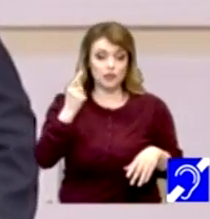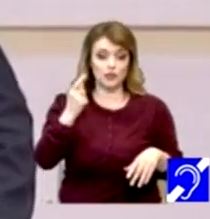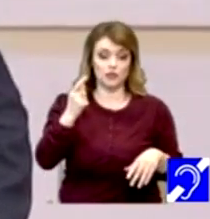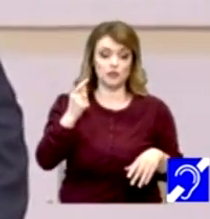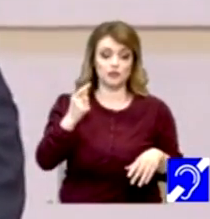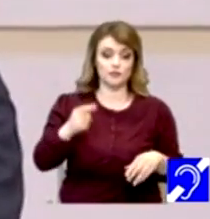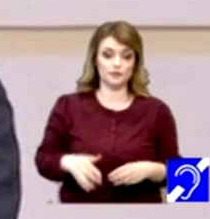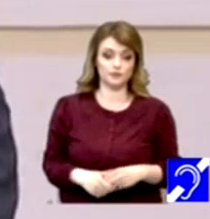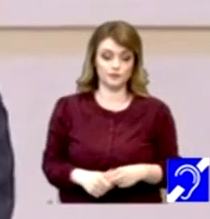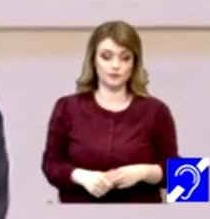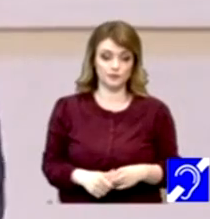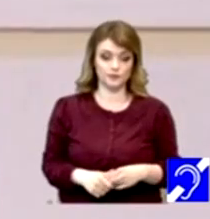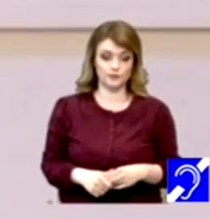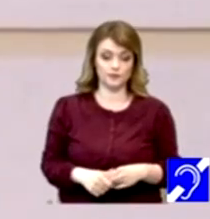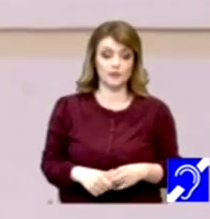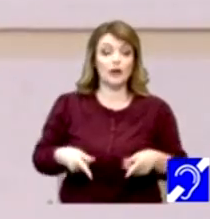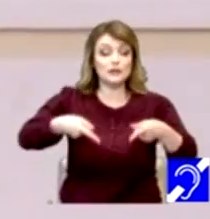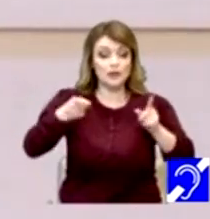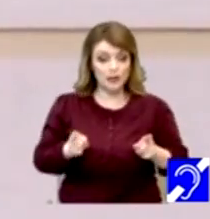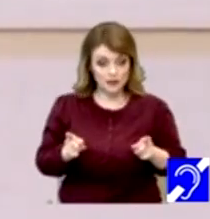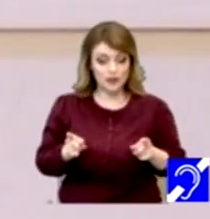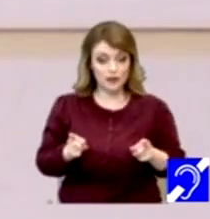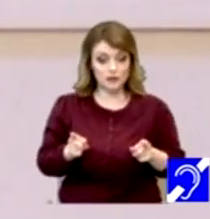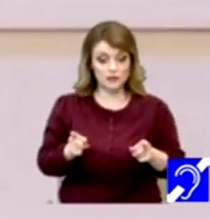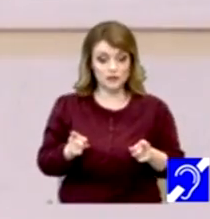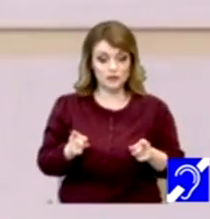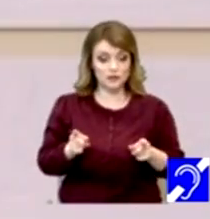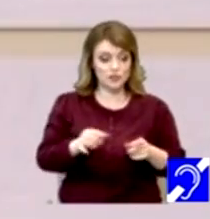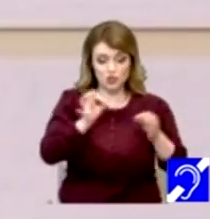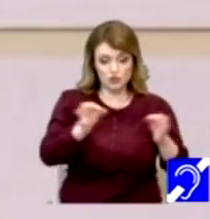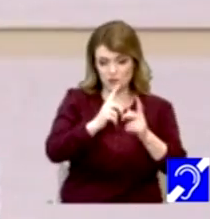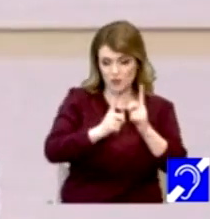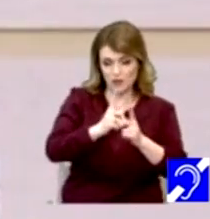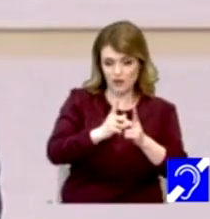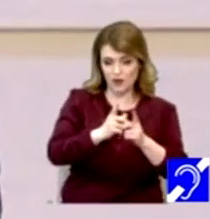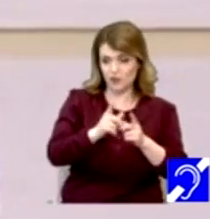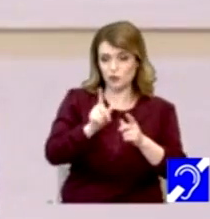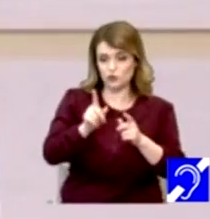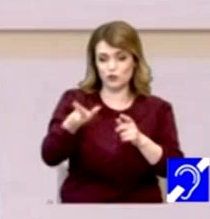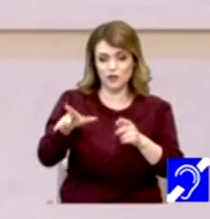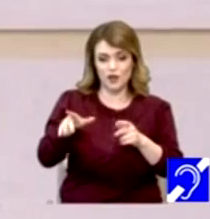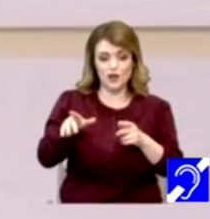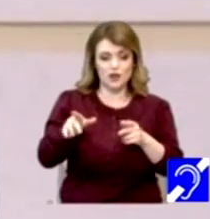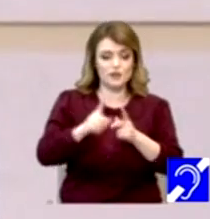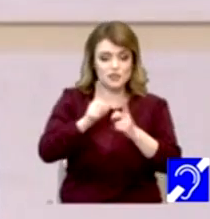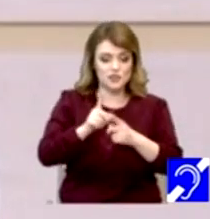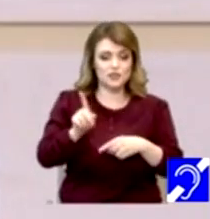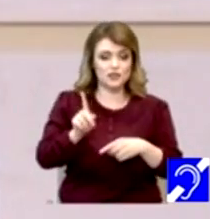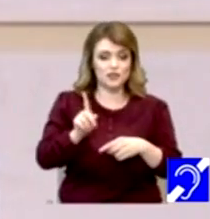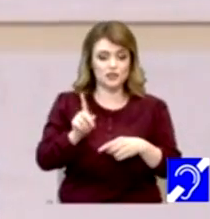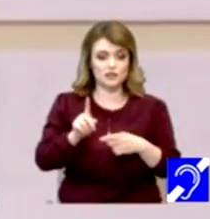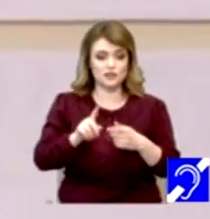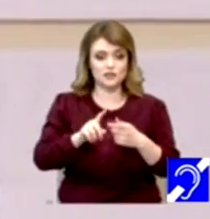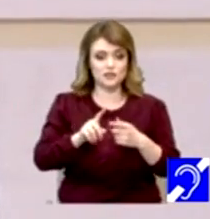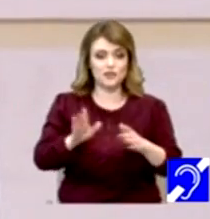depus la Parlament de către parlamentari. În realitate, esența nu se schimbă, esența prevederilor legale este aceea